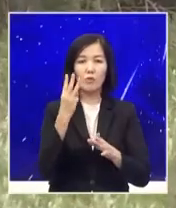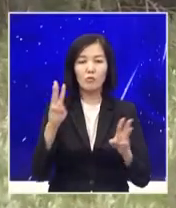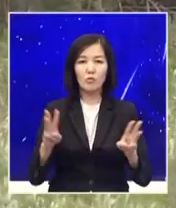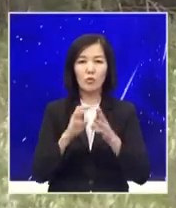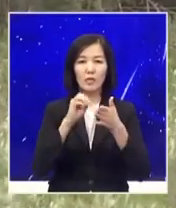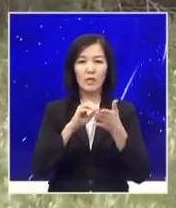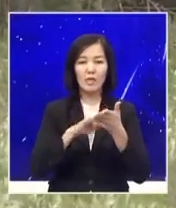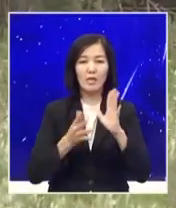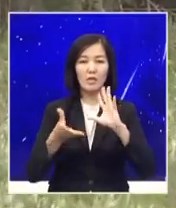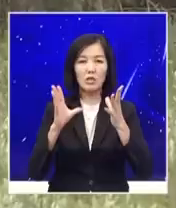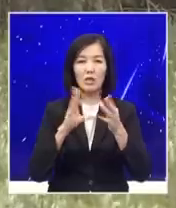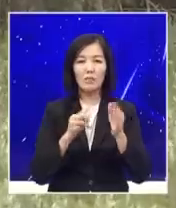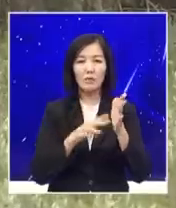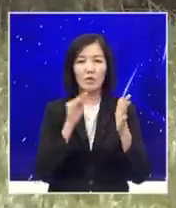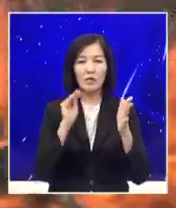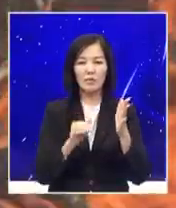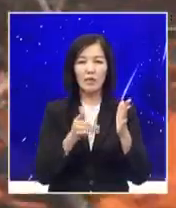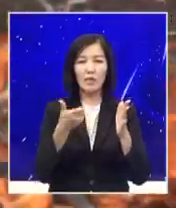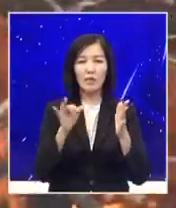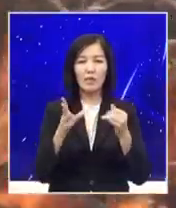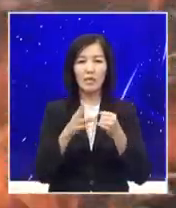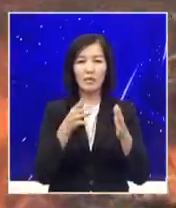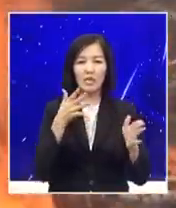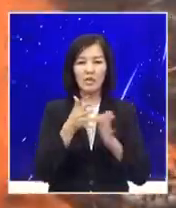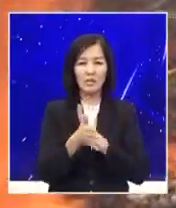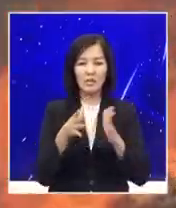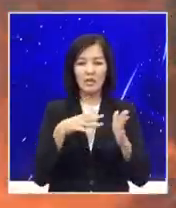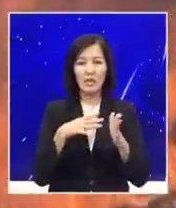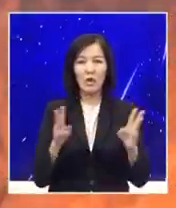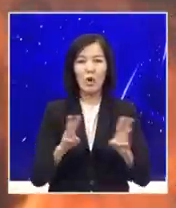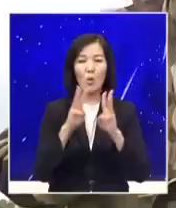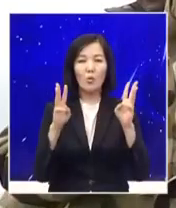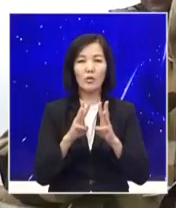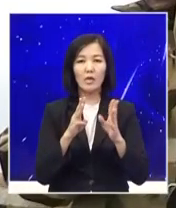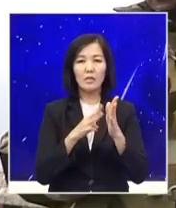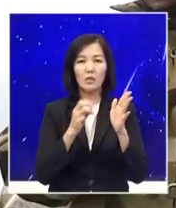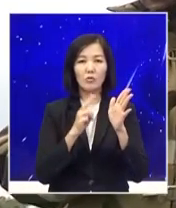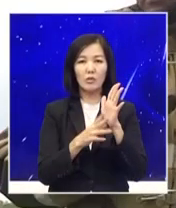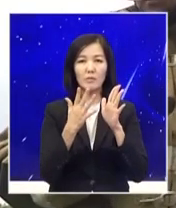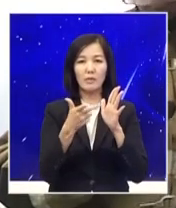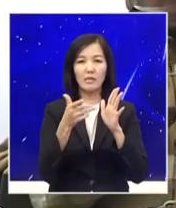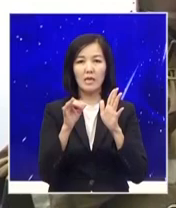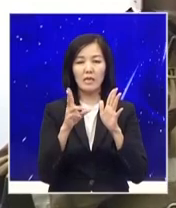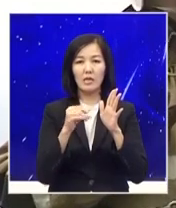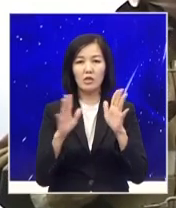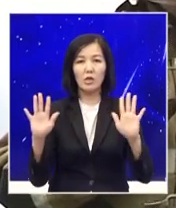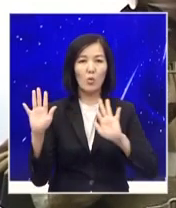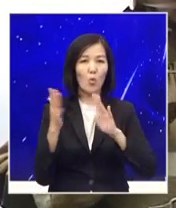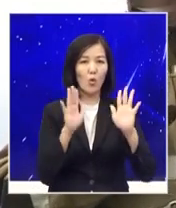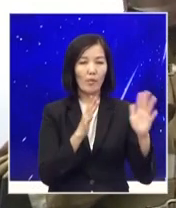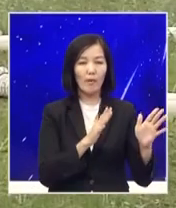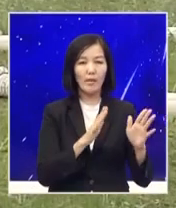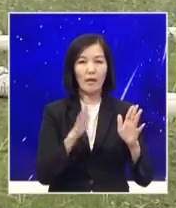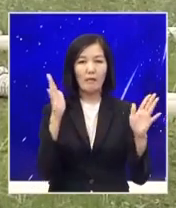тіркеліпті. Жалпы көлемі 7000 гектар алқапқа шығын келген. Отқа оранған 875 гектары орман. Табиғаттың